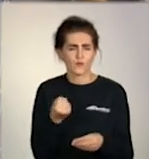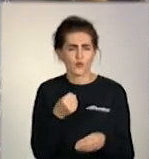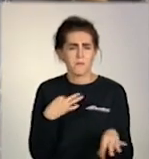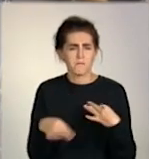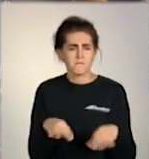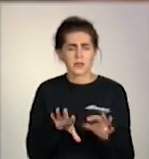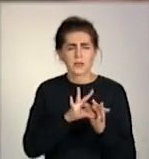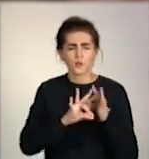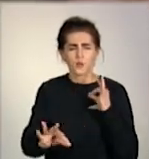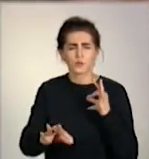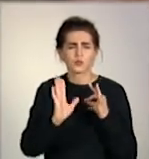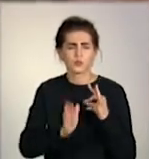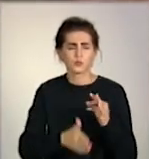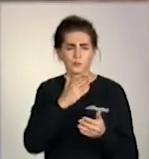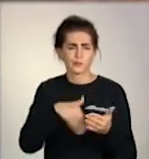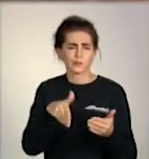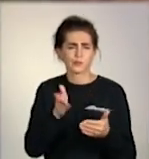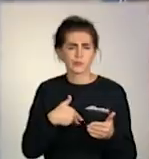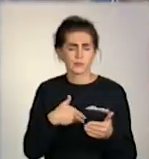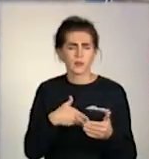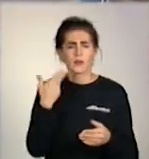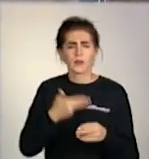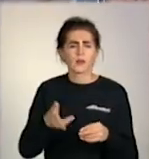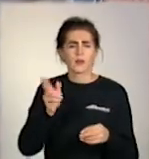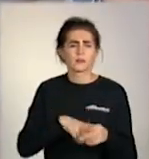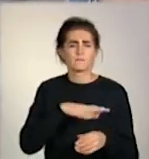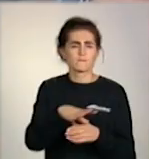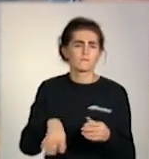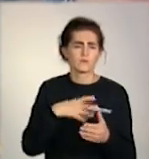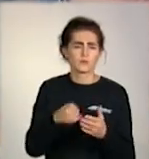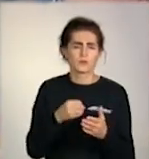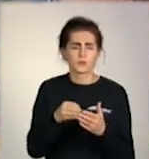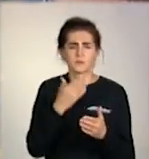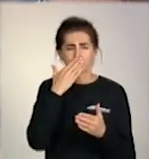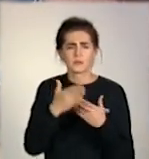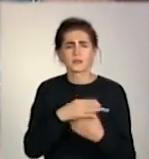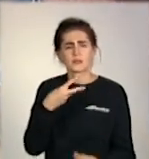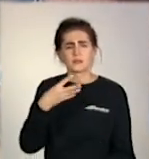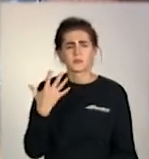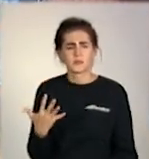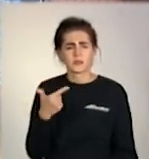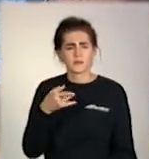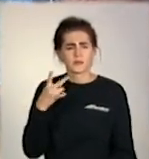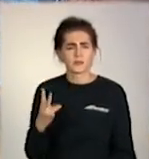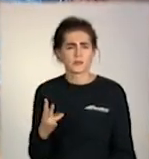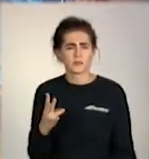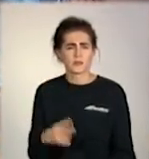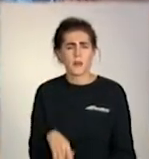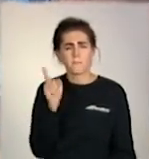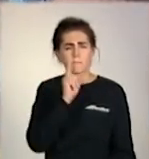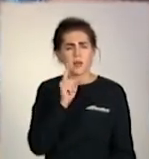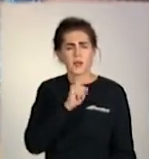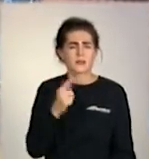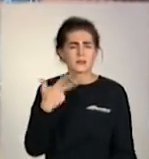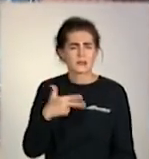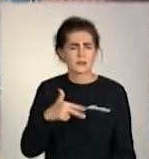Все тонкие, они все будут отменены. Это 3000-ник, вот этот вот, он 35 гривен. Вот. Вот этот маленький,